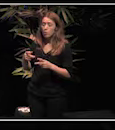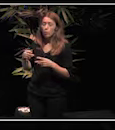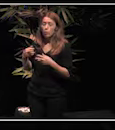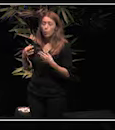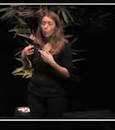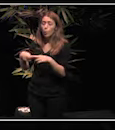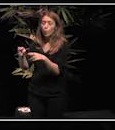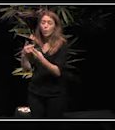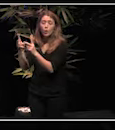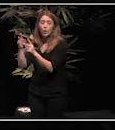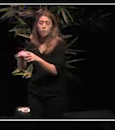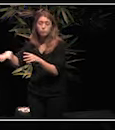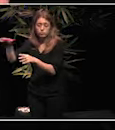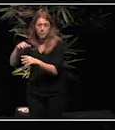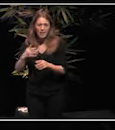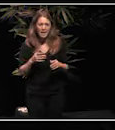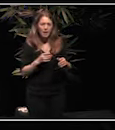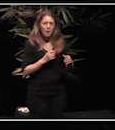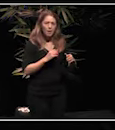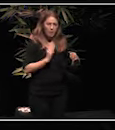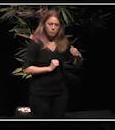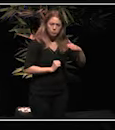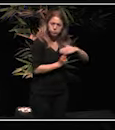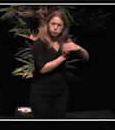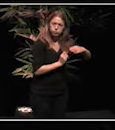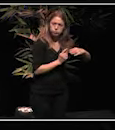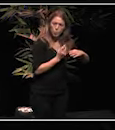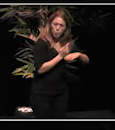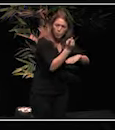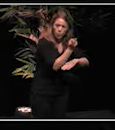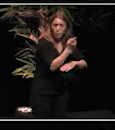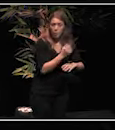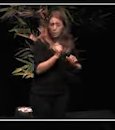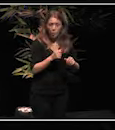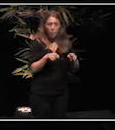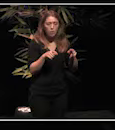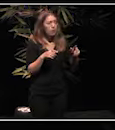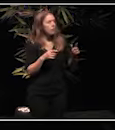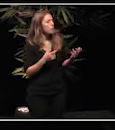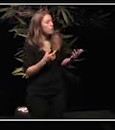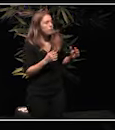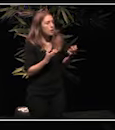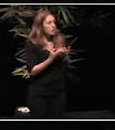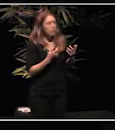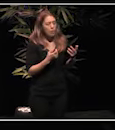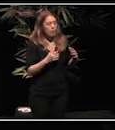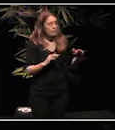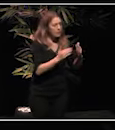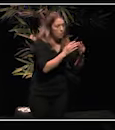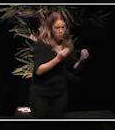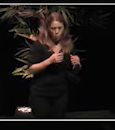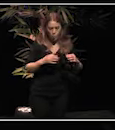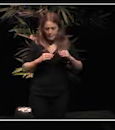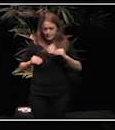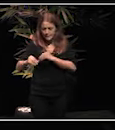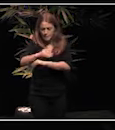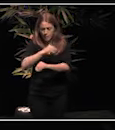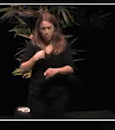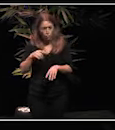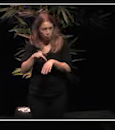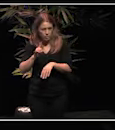dans des ultramarathons. Alors moi, j'ai pas l'expérience des ultramarathons dans le désert. J'ai fait des ultramarathons en montagne. Tu peux peut-être nous parler un peu. Toi, tu as un peu